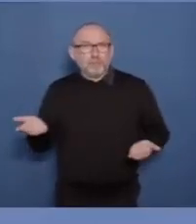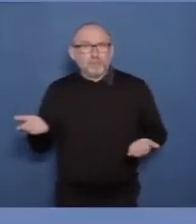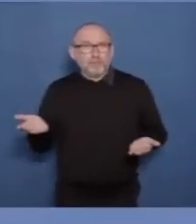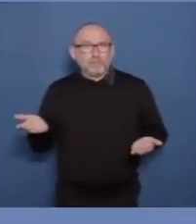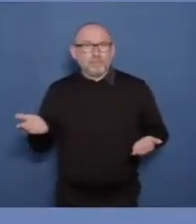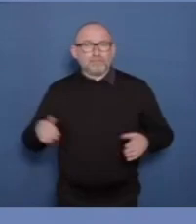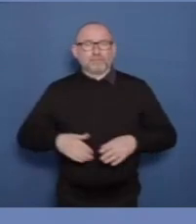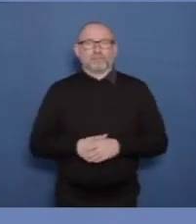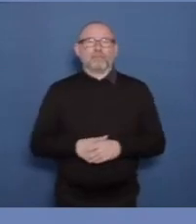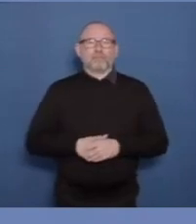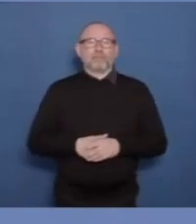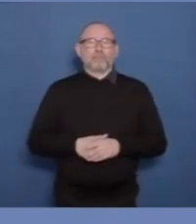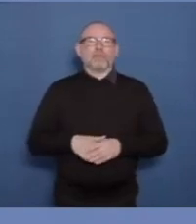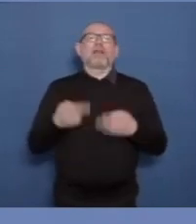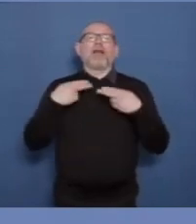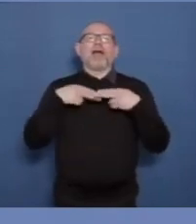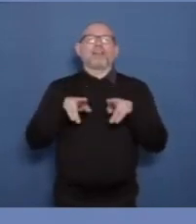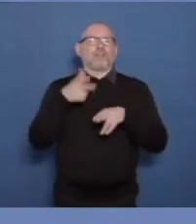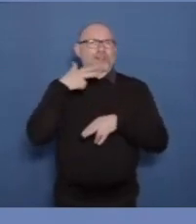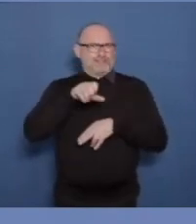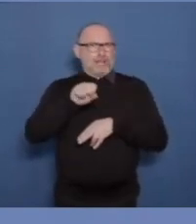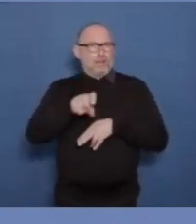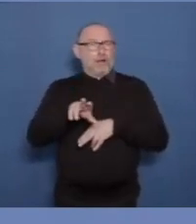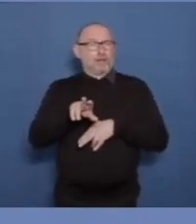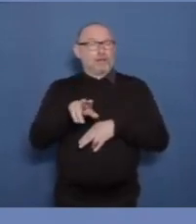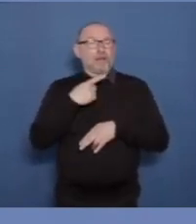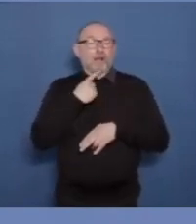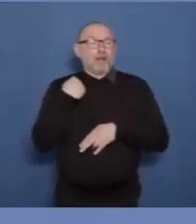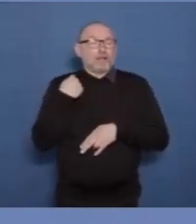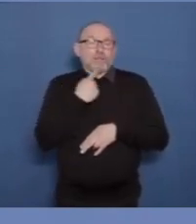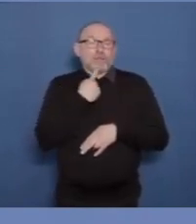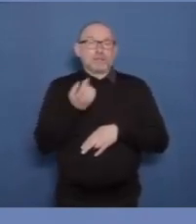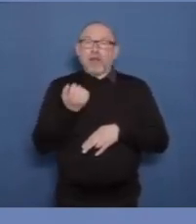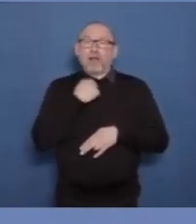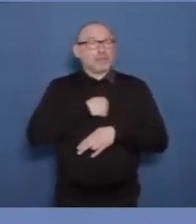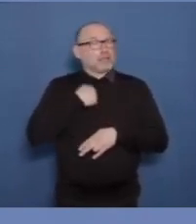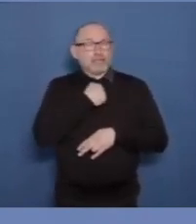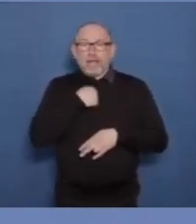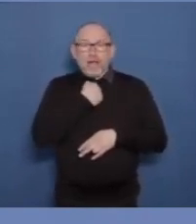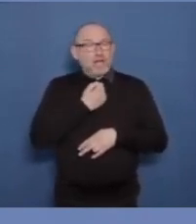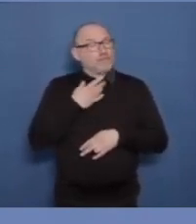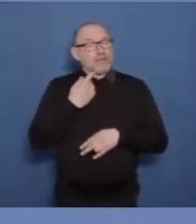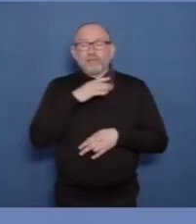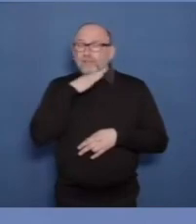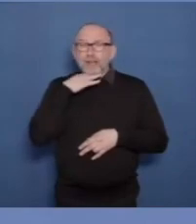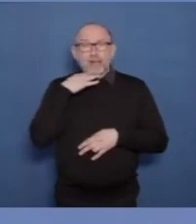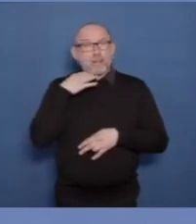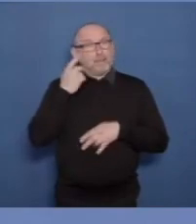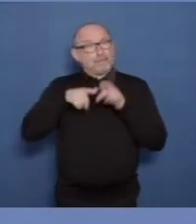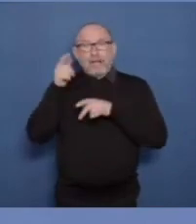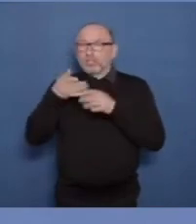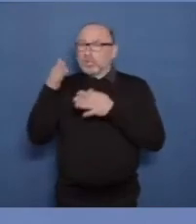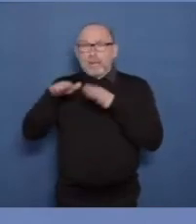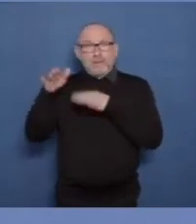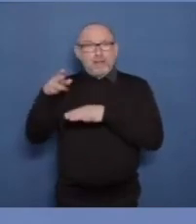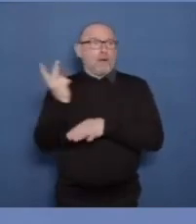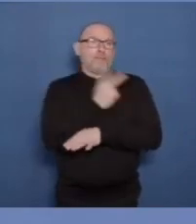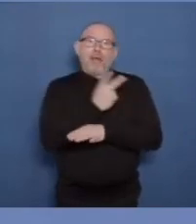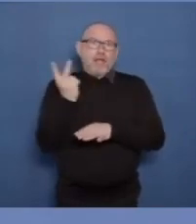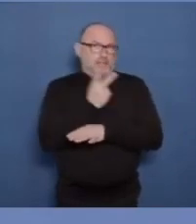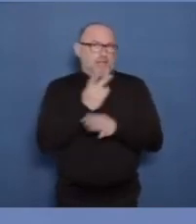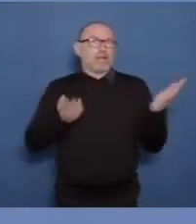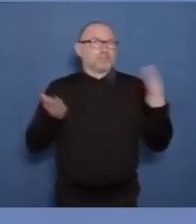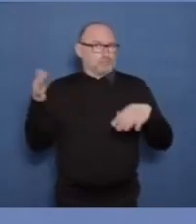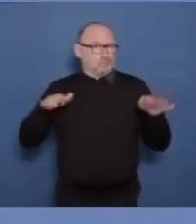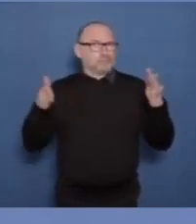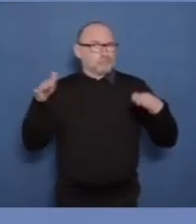Ich habe das ja sehr klar gesagt. Wir beklagen, dass es zu Verlust von Menschenleben gibt, dass Menschen sterben auf beiden Seiten.